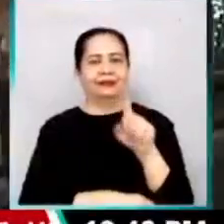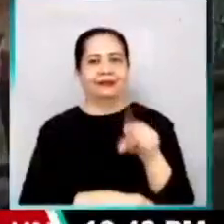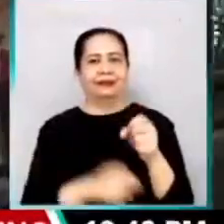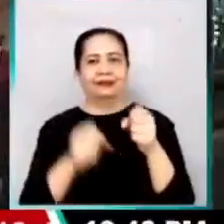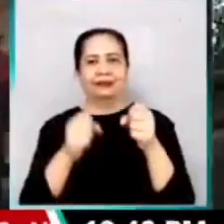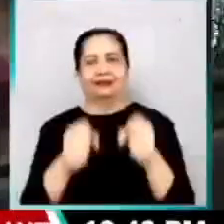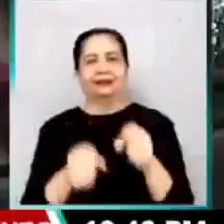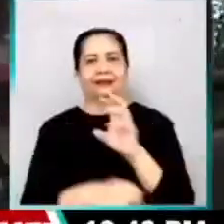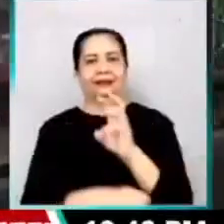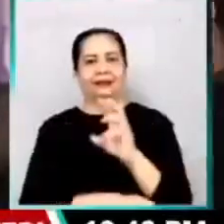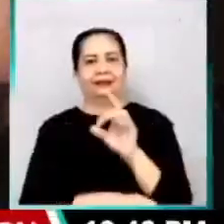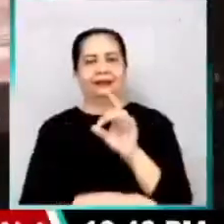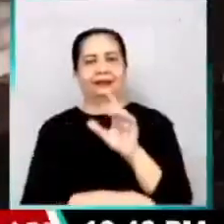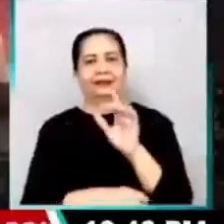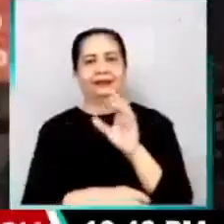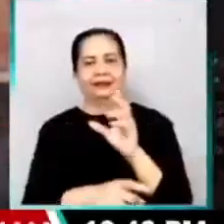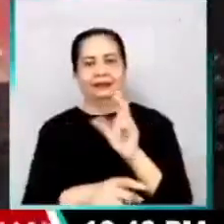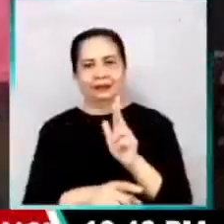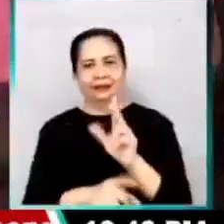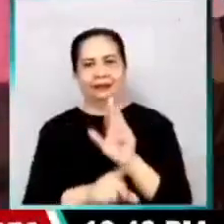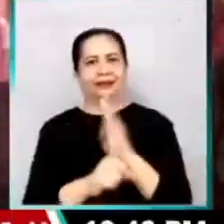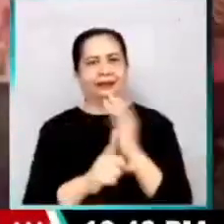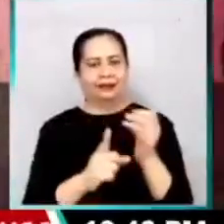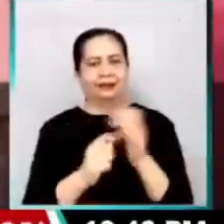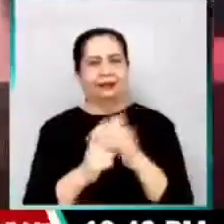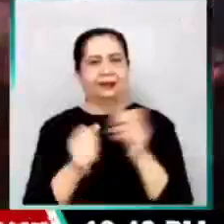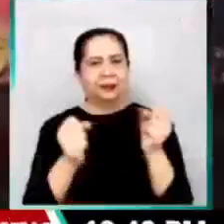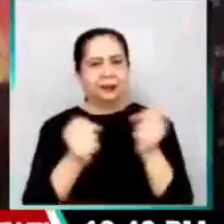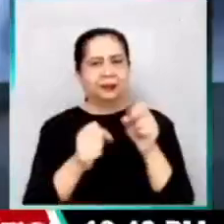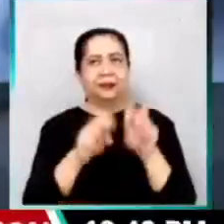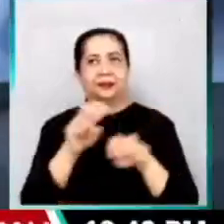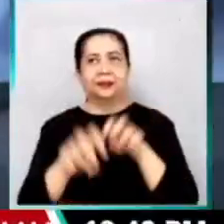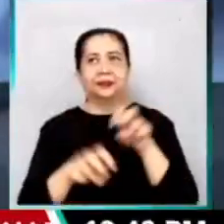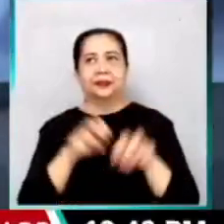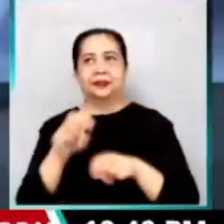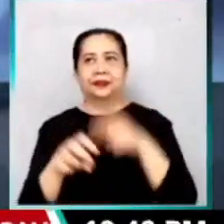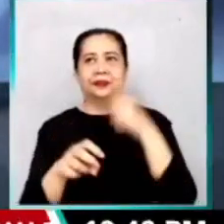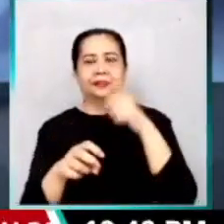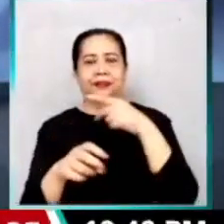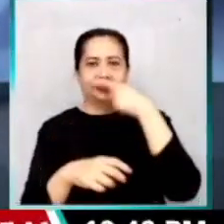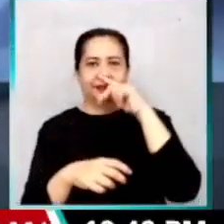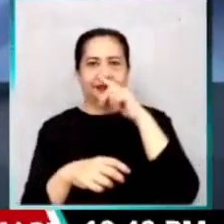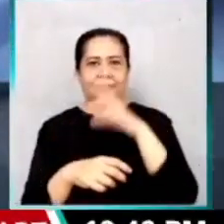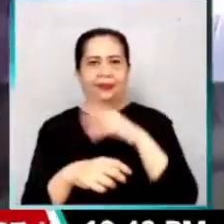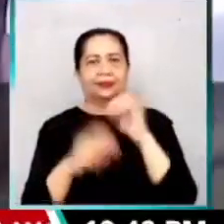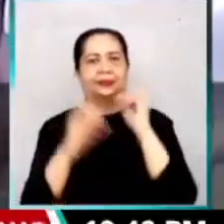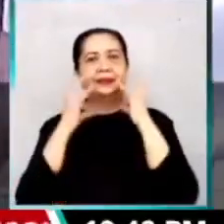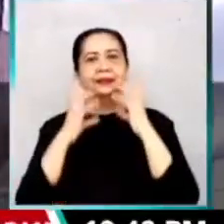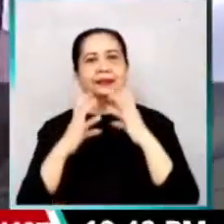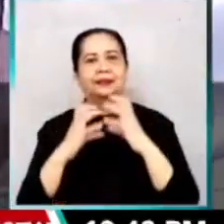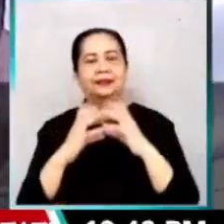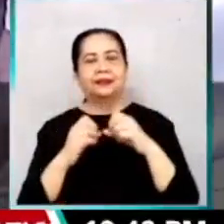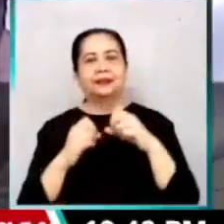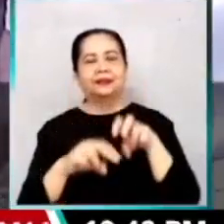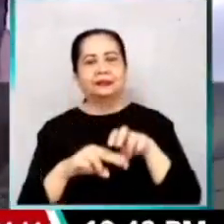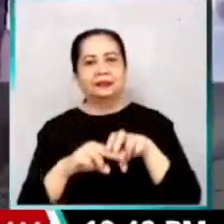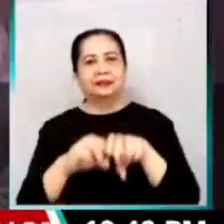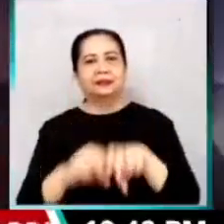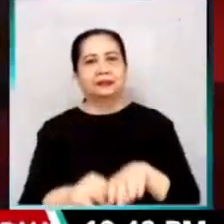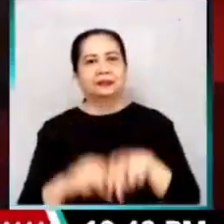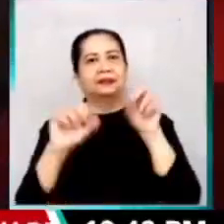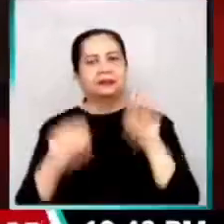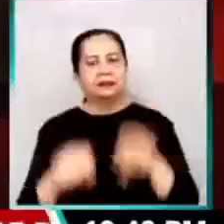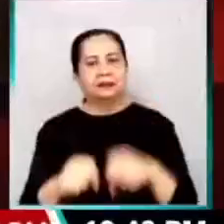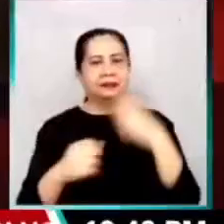683, Paco, Manila. May mga mini rides para sa mga bata at Santa Sleigh kung saan pwedeng umupo at